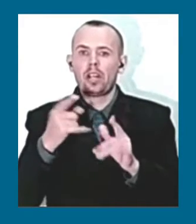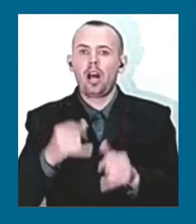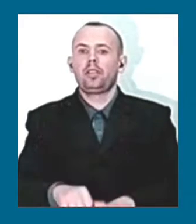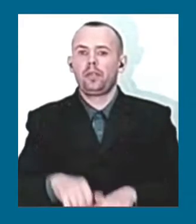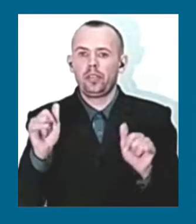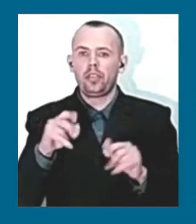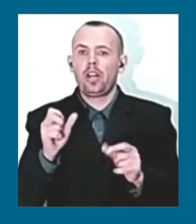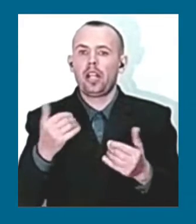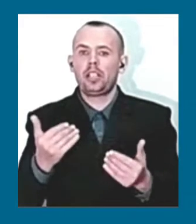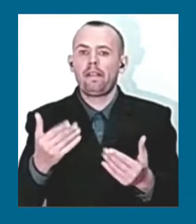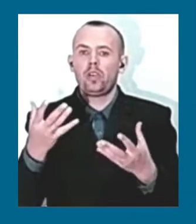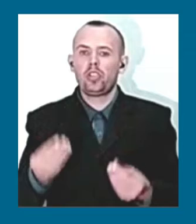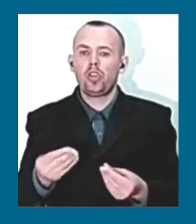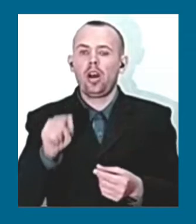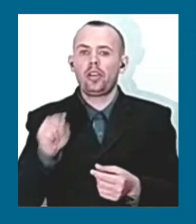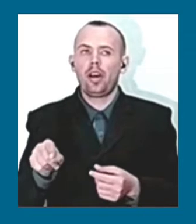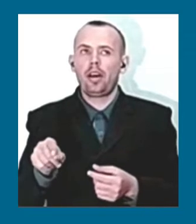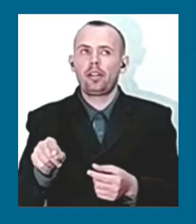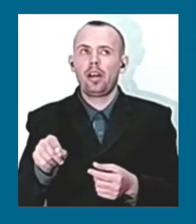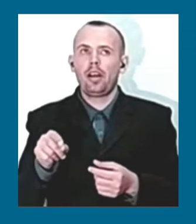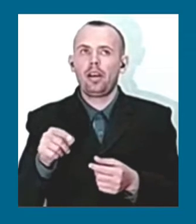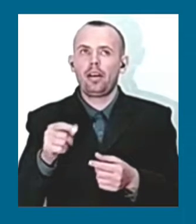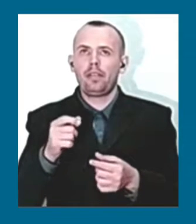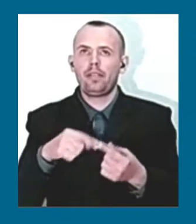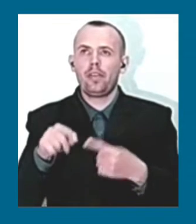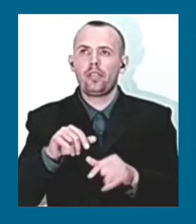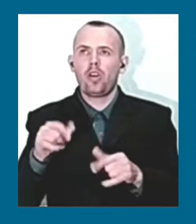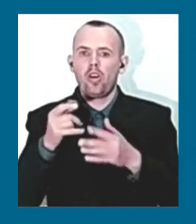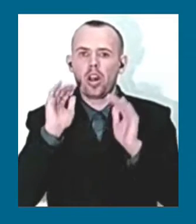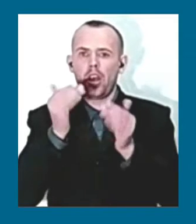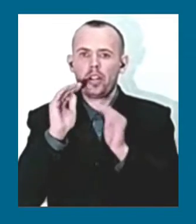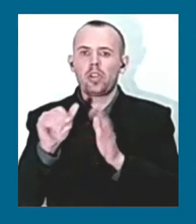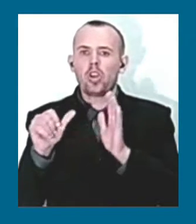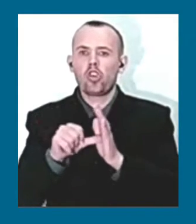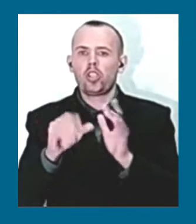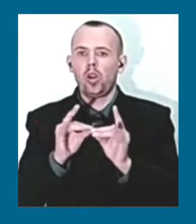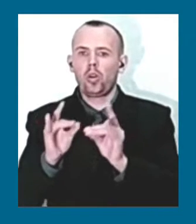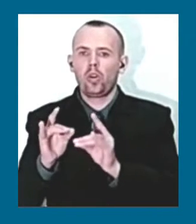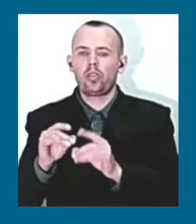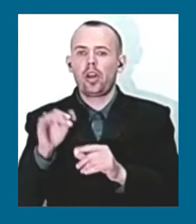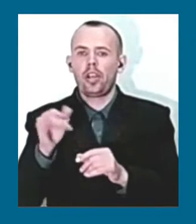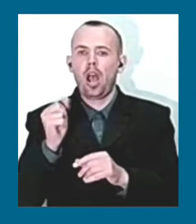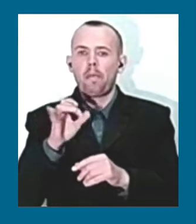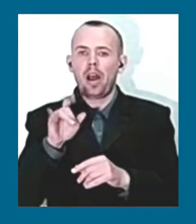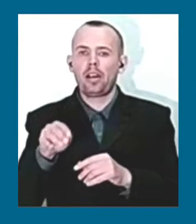нас мы расширили реанимацию с 6 коек и аппаратов ЭВЛ с 6 до 12,